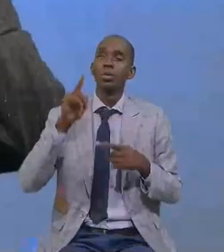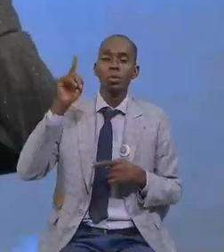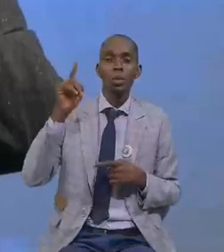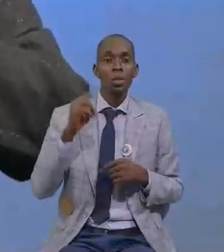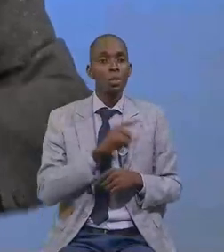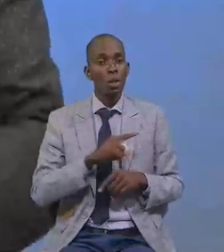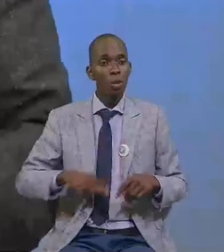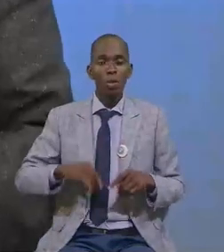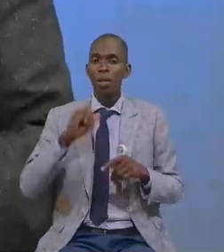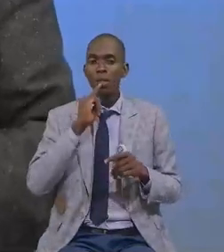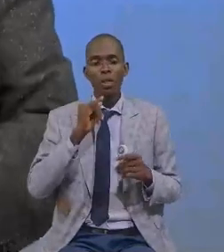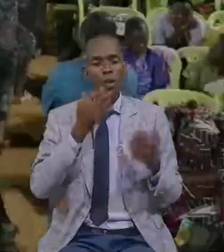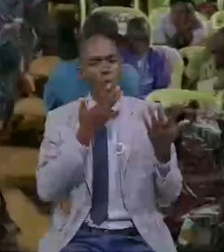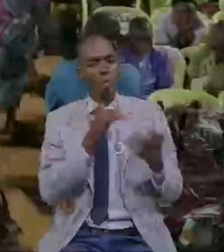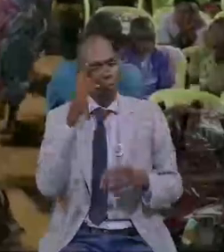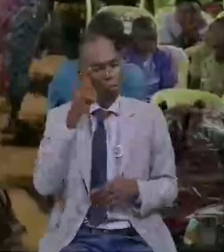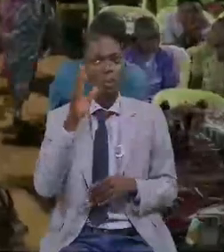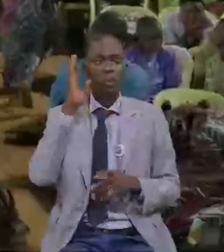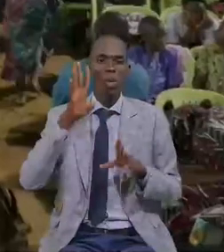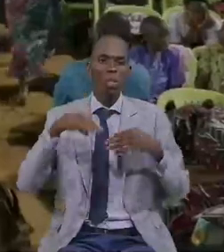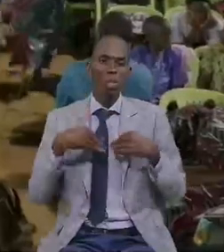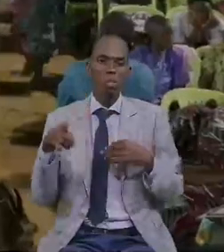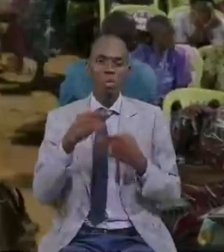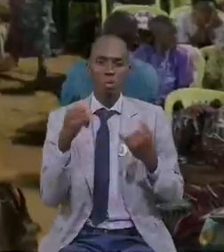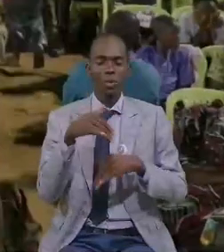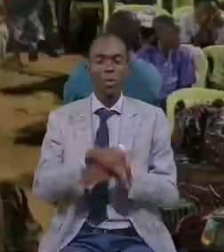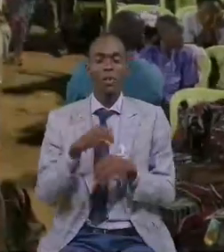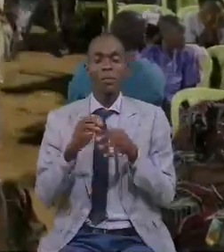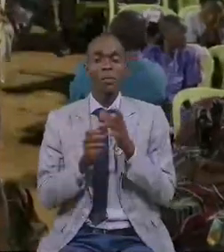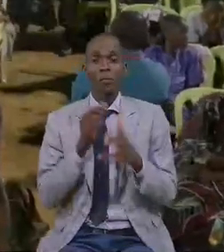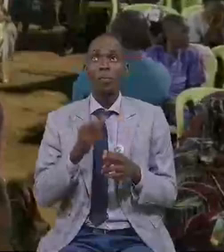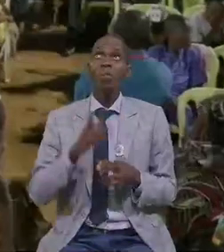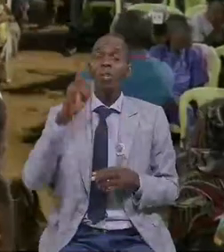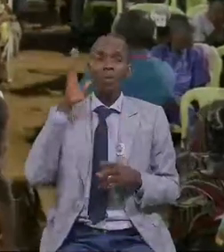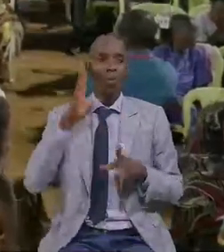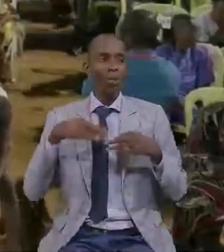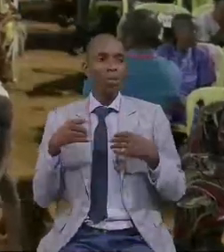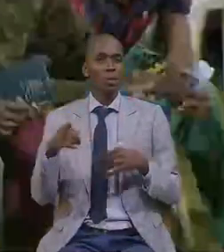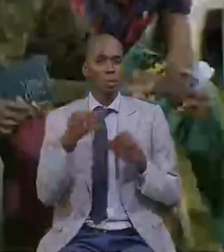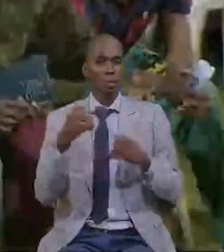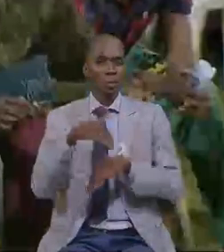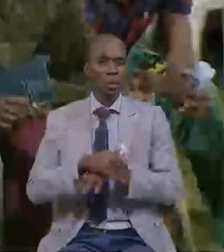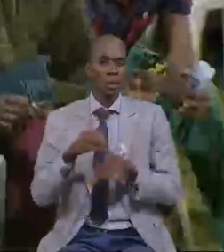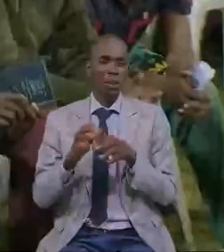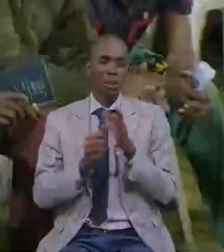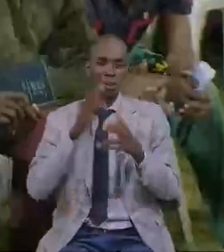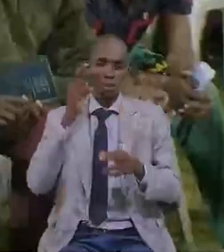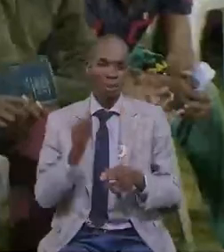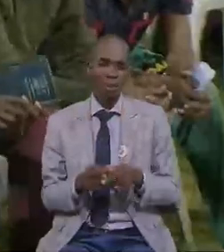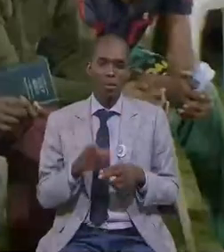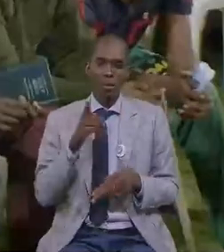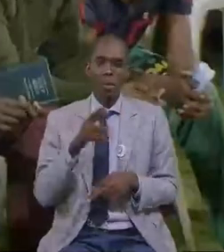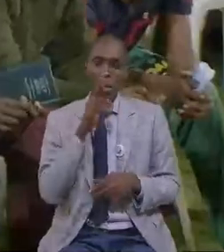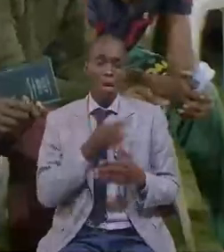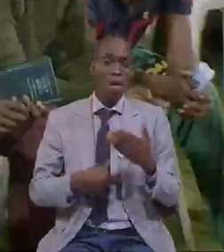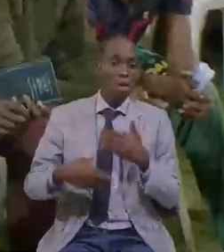Le Seigneur t'attend. Il va te recevoir ce soir. Le Seigneur va t'accueillir ce soir. Tu reviens au Seigneur,